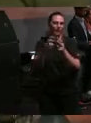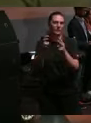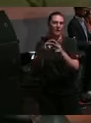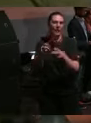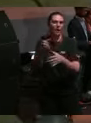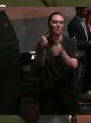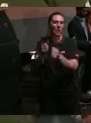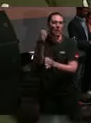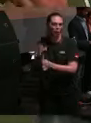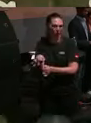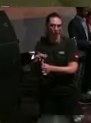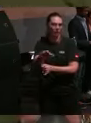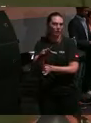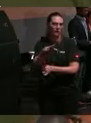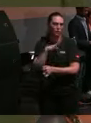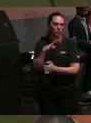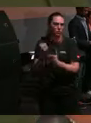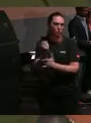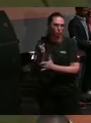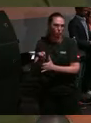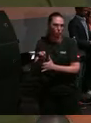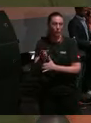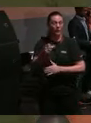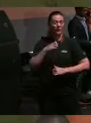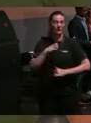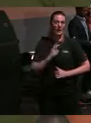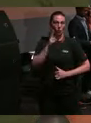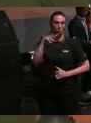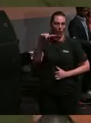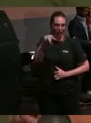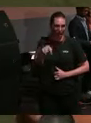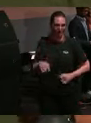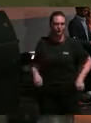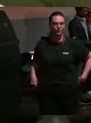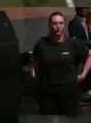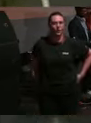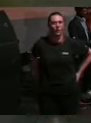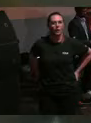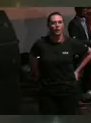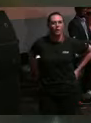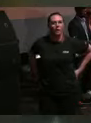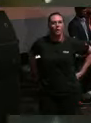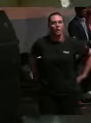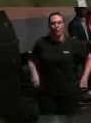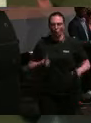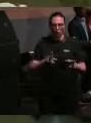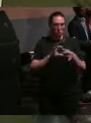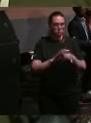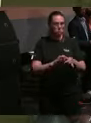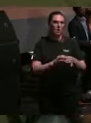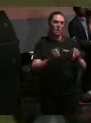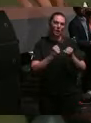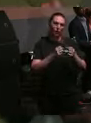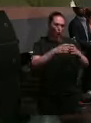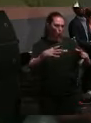som fornuftig fra landsdelen. Så nei fra selv. Jeg nordlending. Og så vil jeg ta opp det. Når det kommer til kraftutbygging, så ja, det